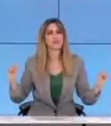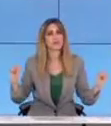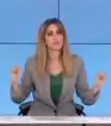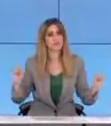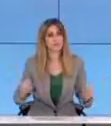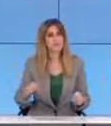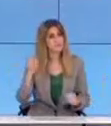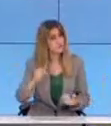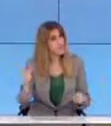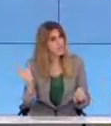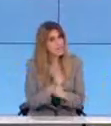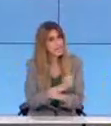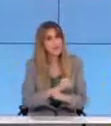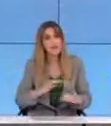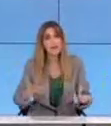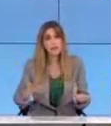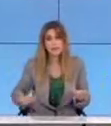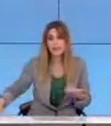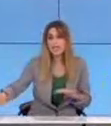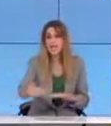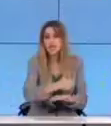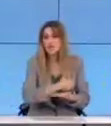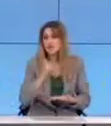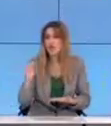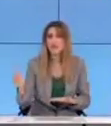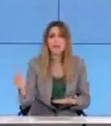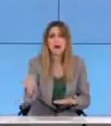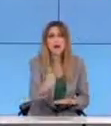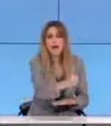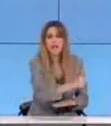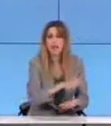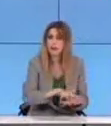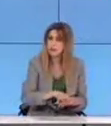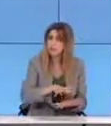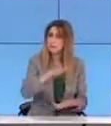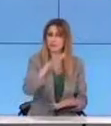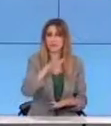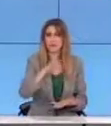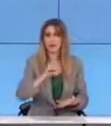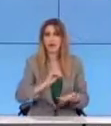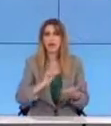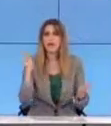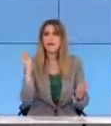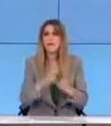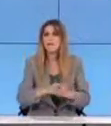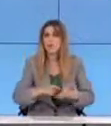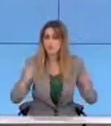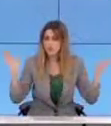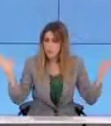για τη μείωση του κόστους διαβίωσης με τη δραστική μείωση των επιβαρύνσεων στους έμεσους και οριζόντιους φόρους για όλο τον πληθυσμό,